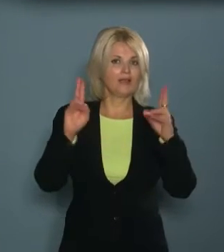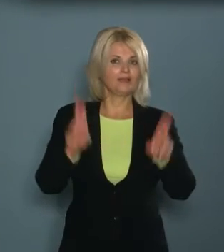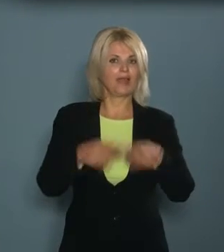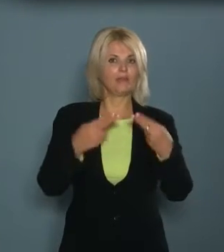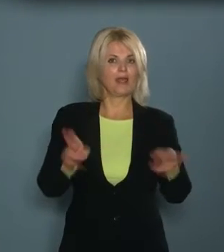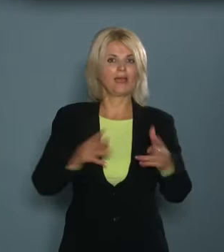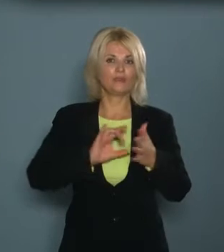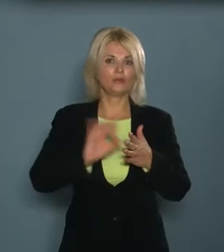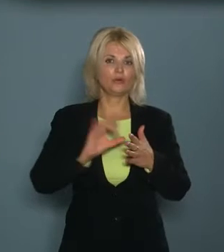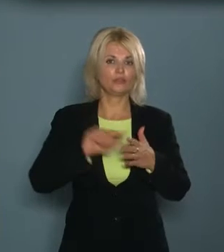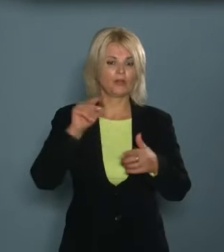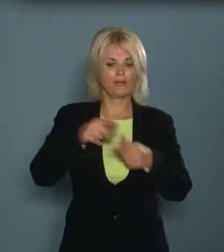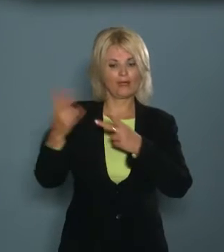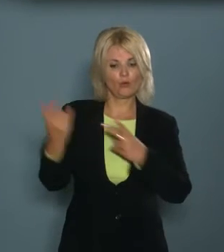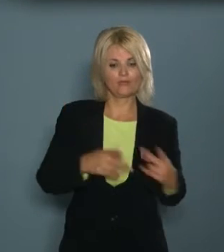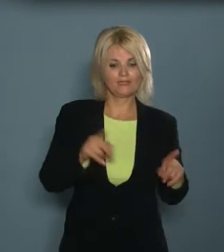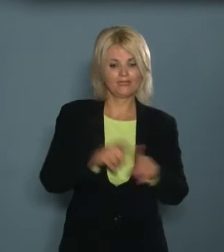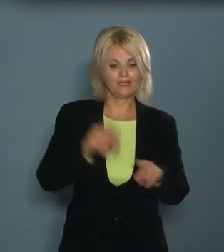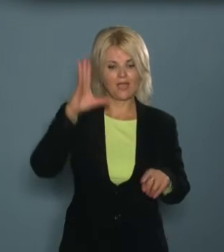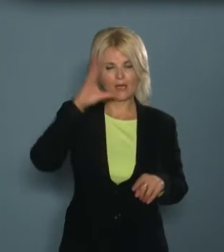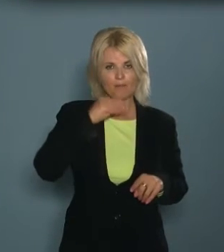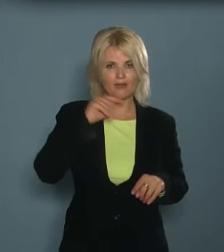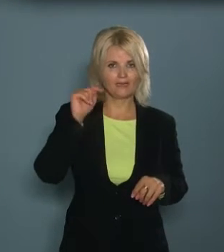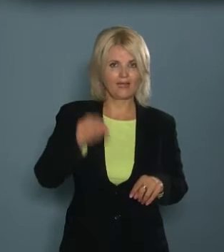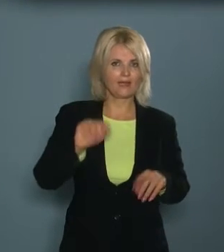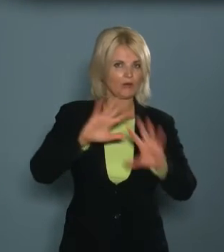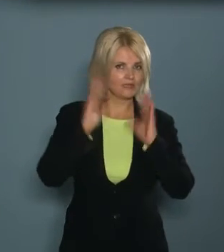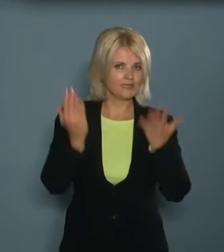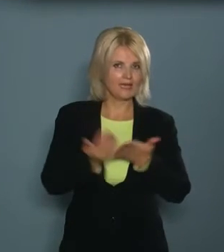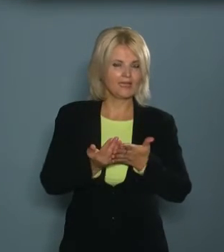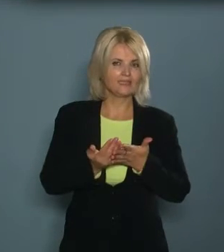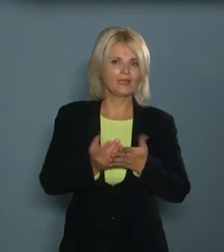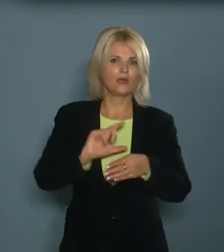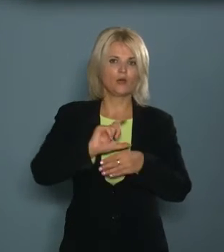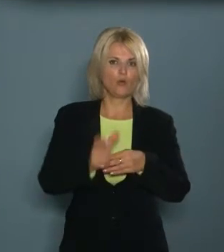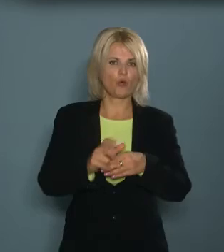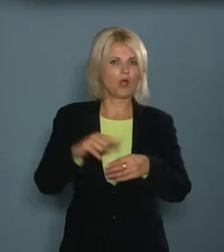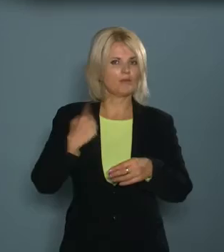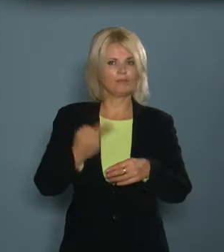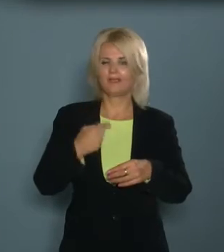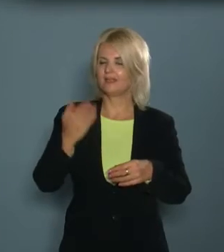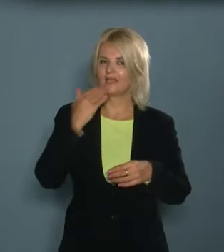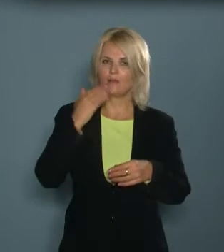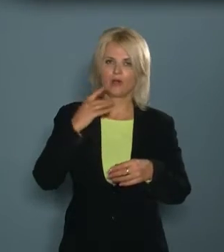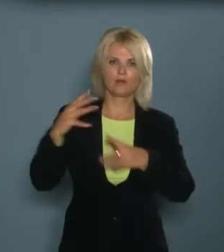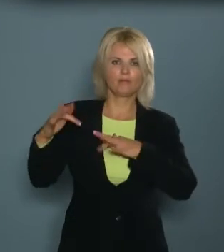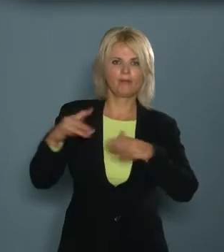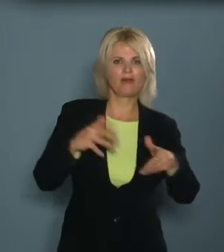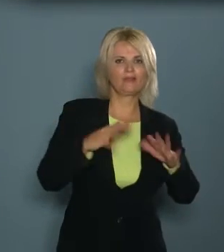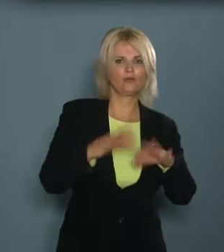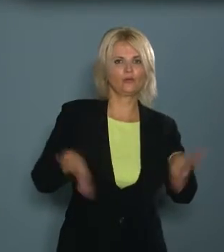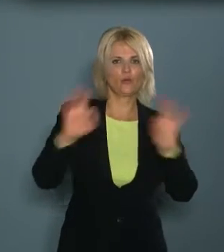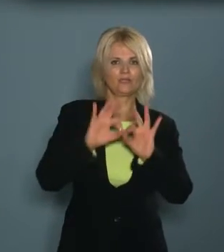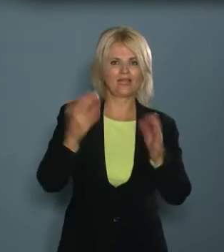eléggé gyorsan behozni így az embereket. Gyakorlatilag ennek az egésznek az eredője az, hogy mi nem akarunk bevándorló ország